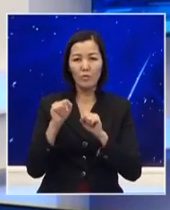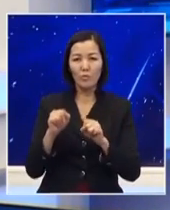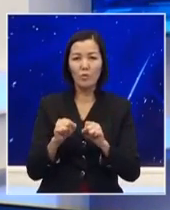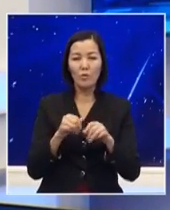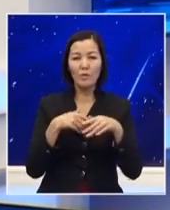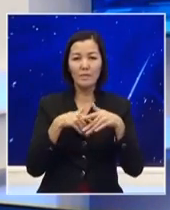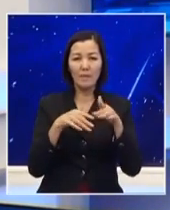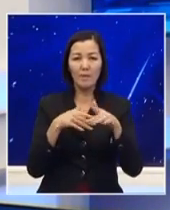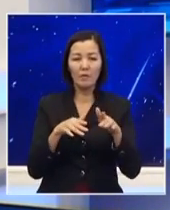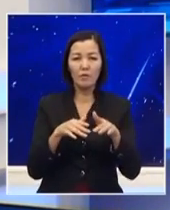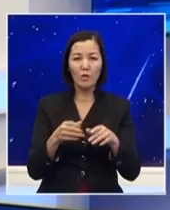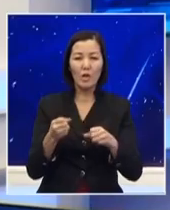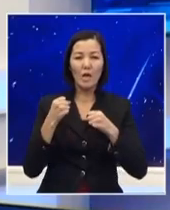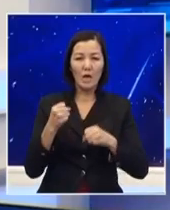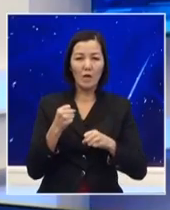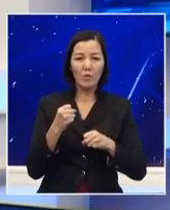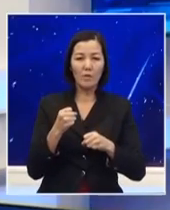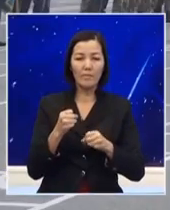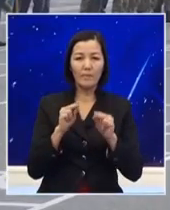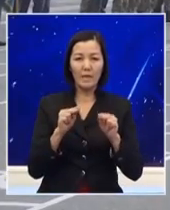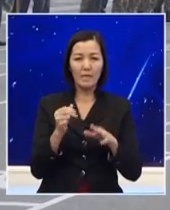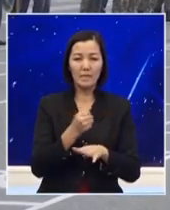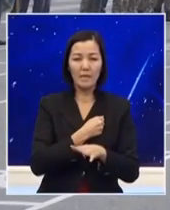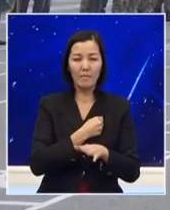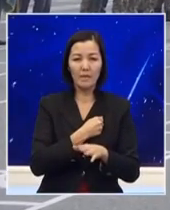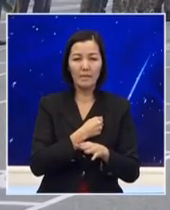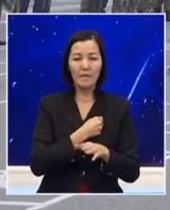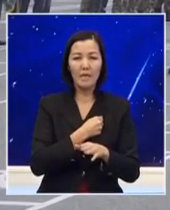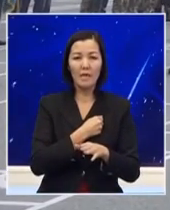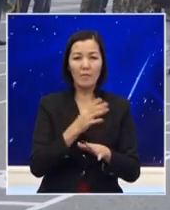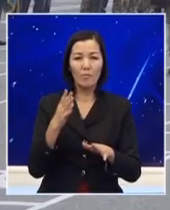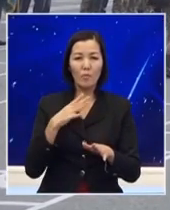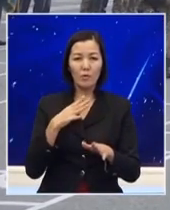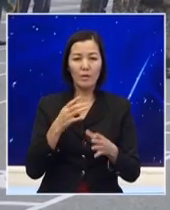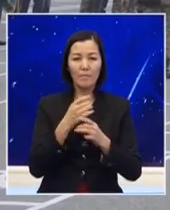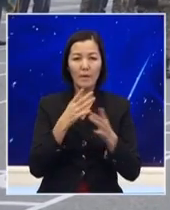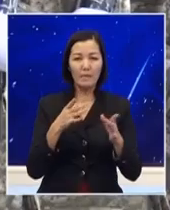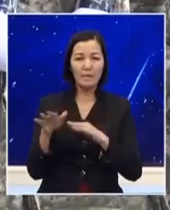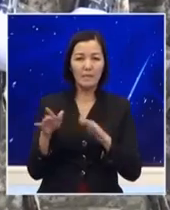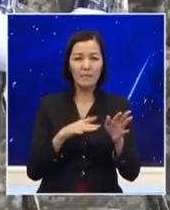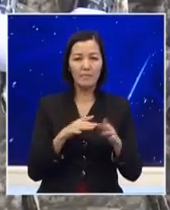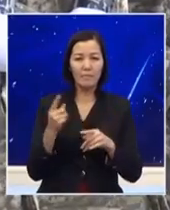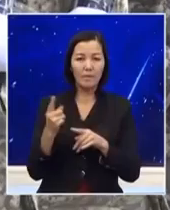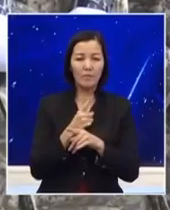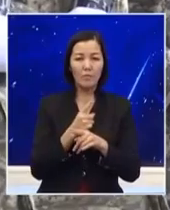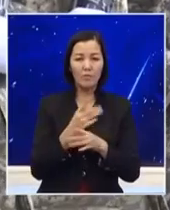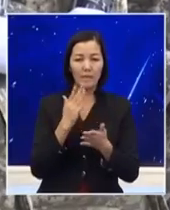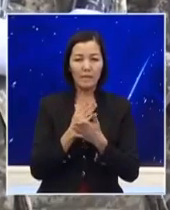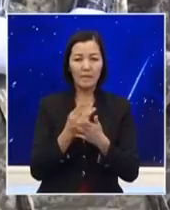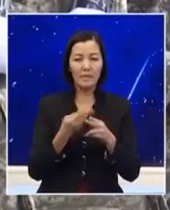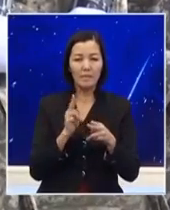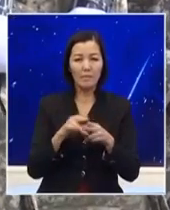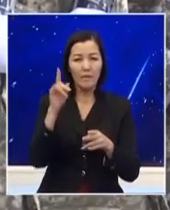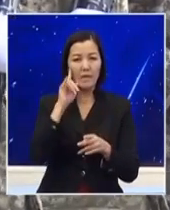сапқа тұрды. Қолына қару алып, нағыз сарбаз атанды. Олар үшін бұл маңызды салтанаттың шараның бірі болып саналады.